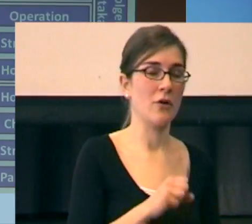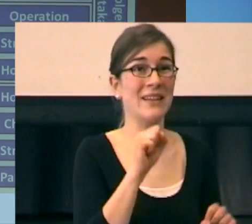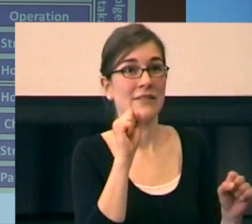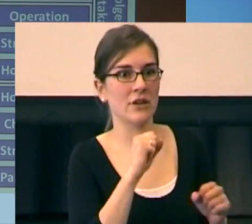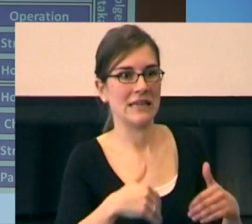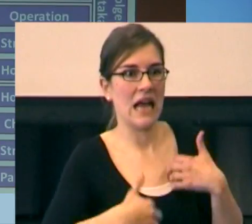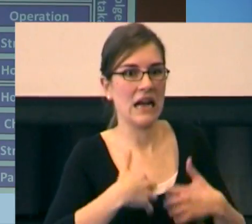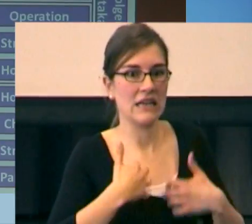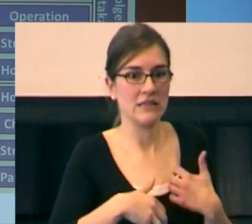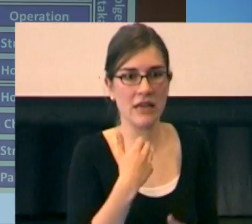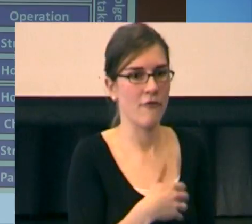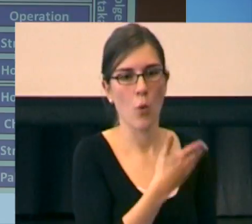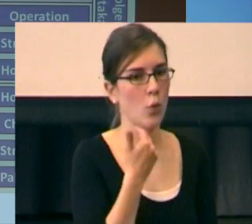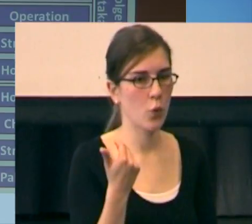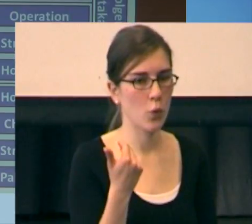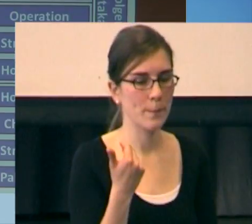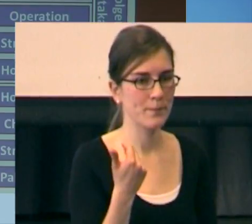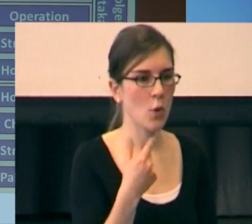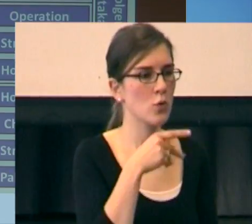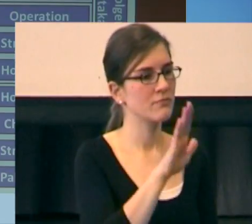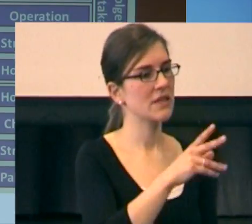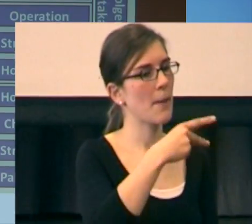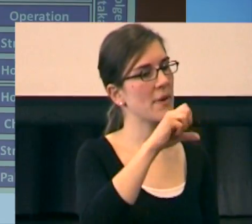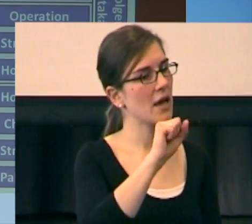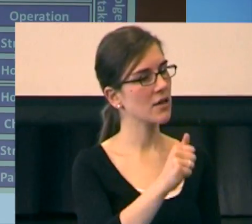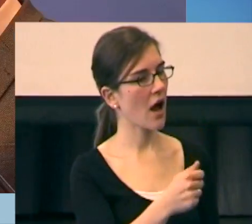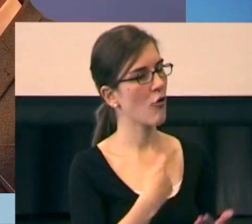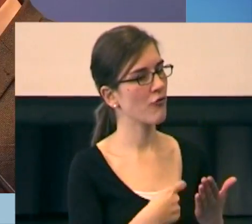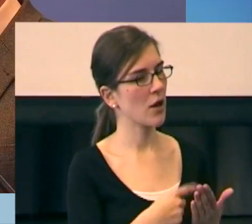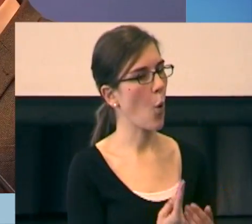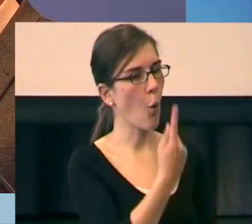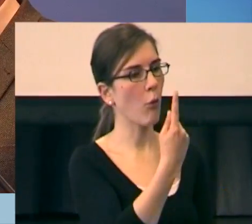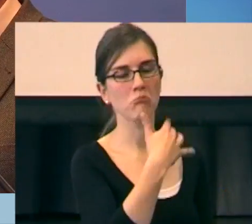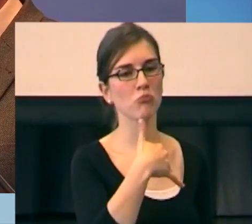extrem aggressiven, und dein PSA-Wert ist noch nicht besonders hoch.